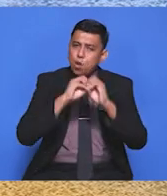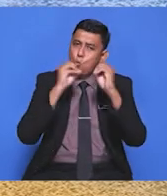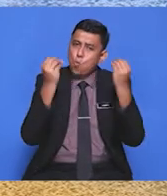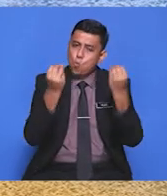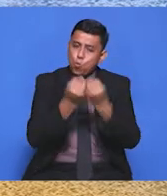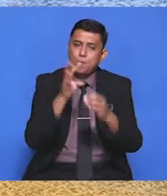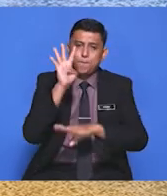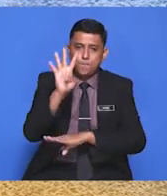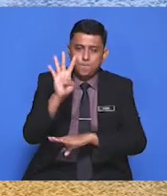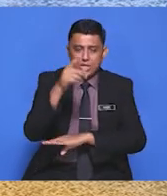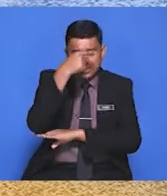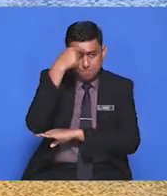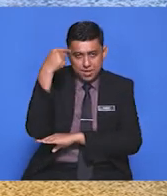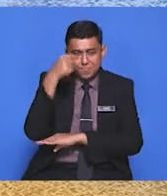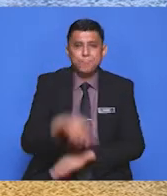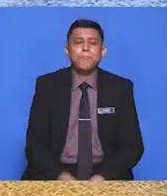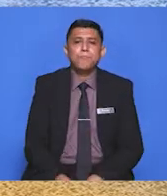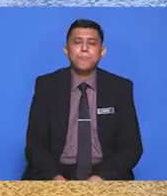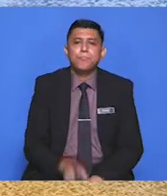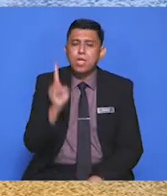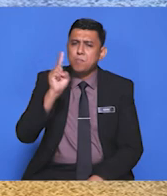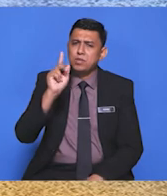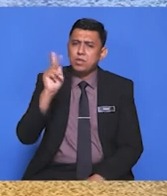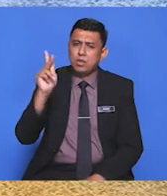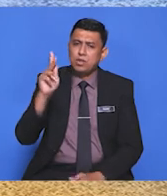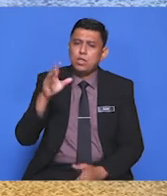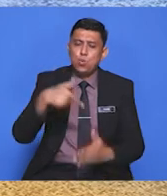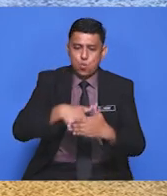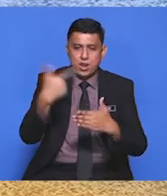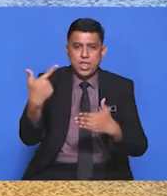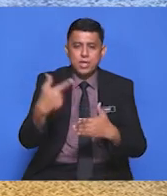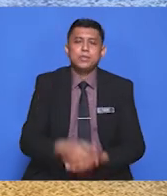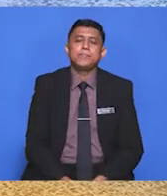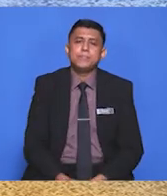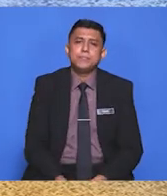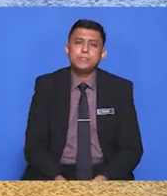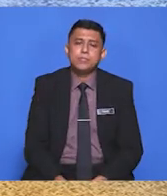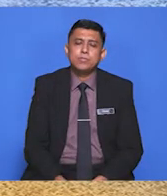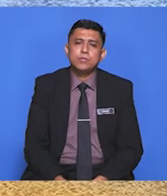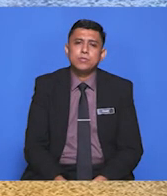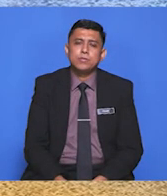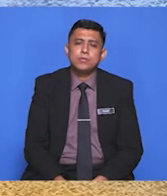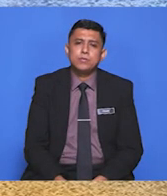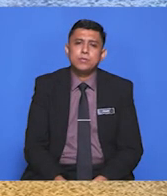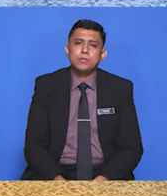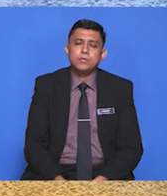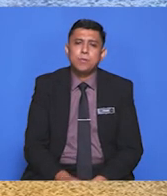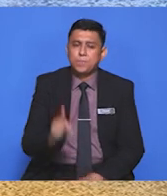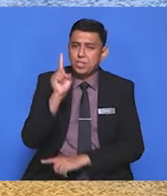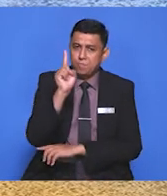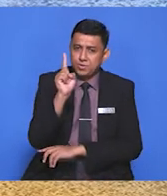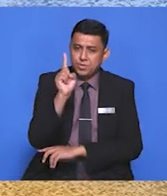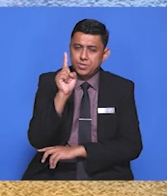Ada empat faktor. Manakala faktor luaran pula terdiri daripada yang